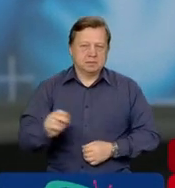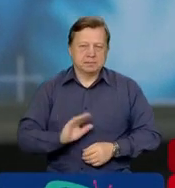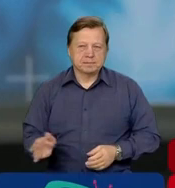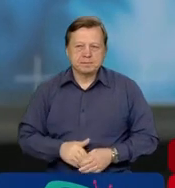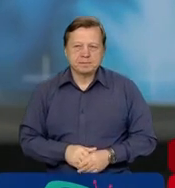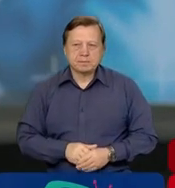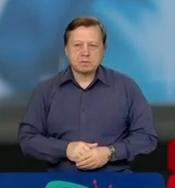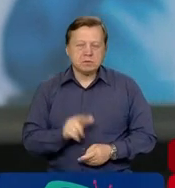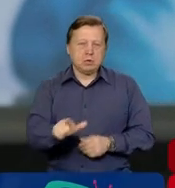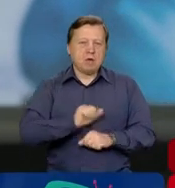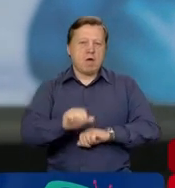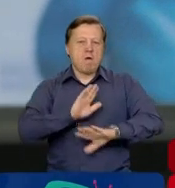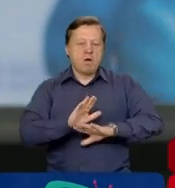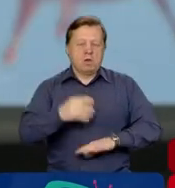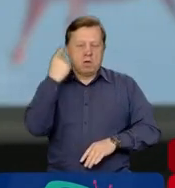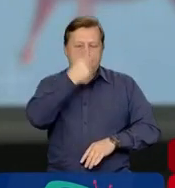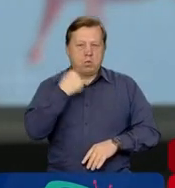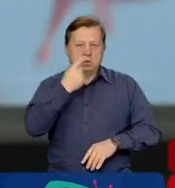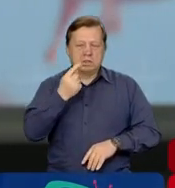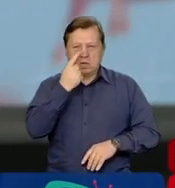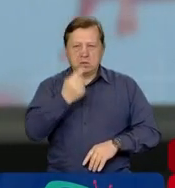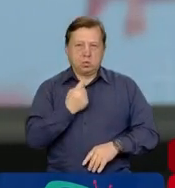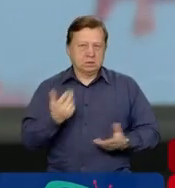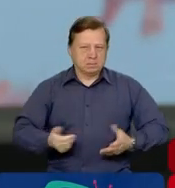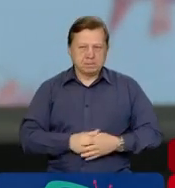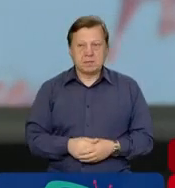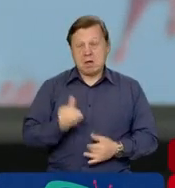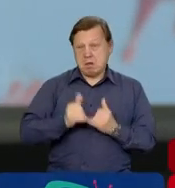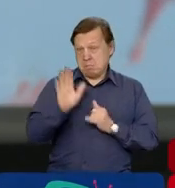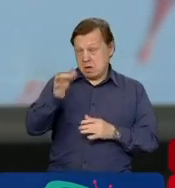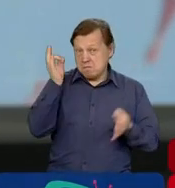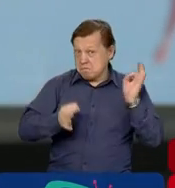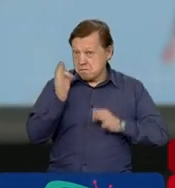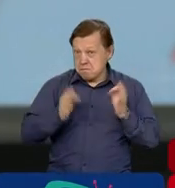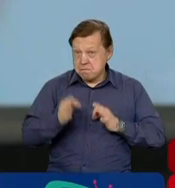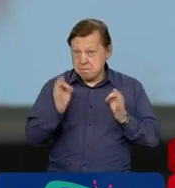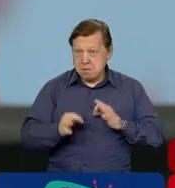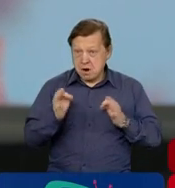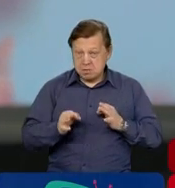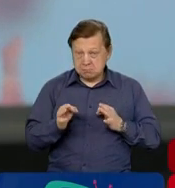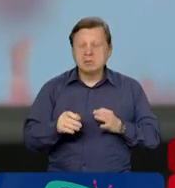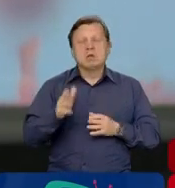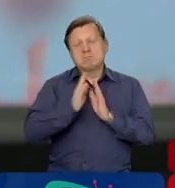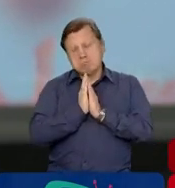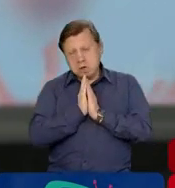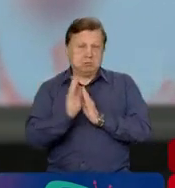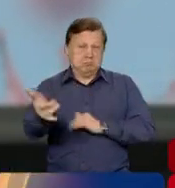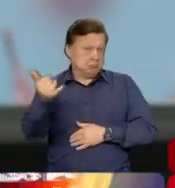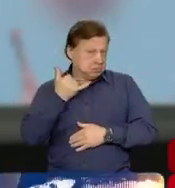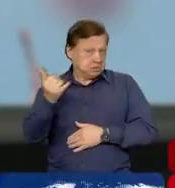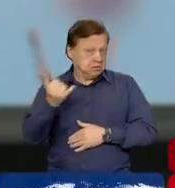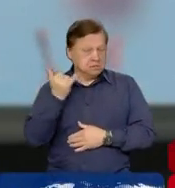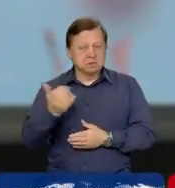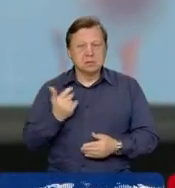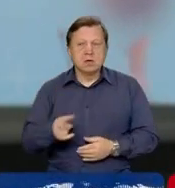jamy ust i nosa. Jeżeli, szanowni państwo, macie wątpliwości, czy wykonać połączenie, namawiamy, zachęcamy, proszę to zrobić.